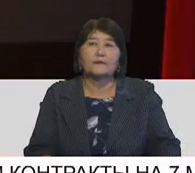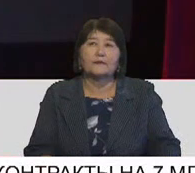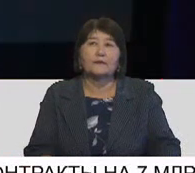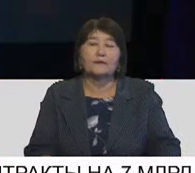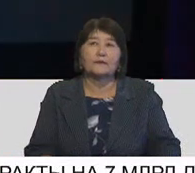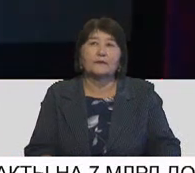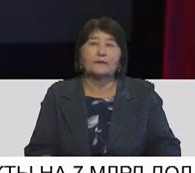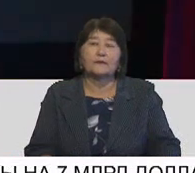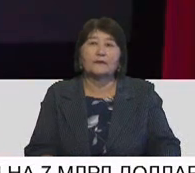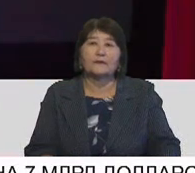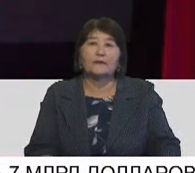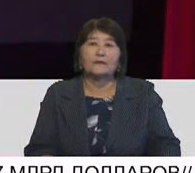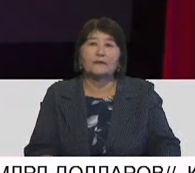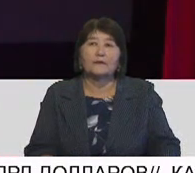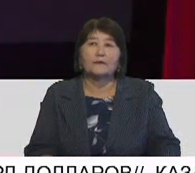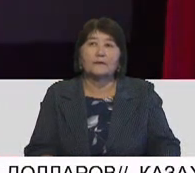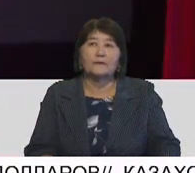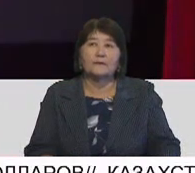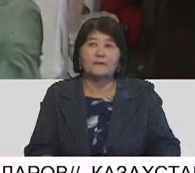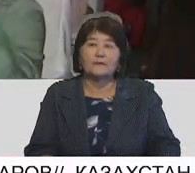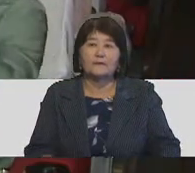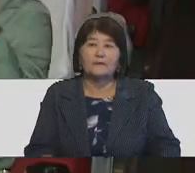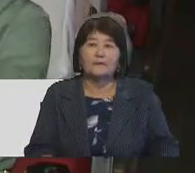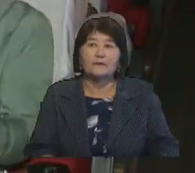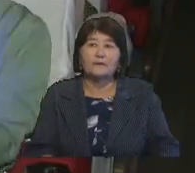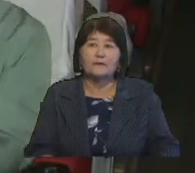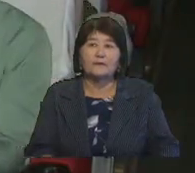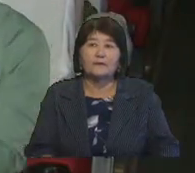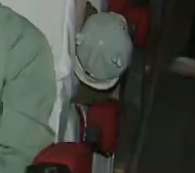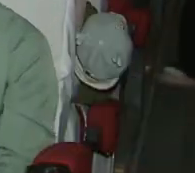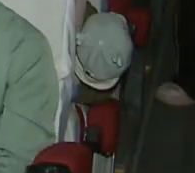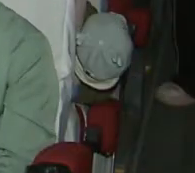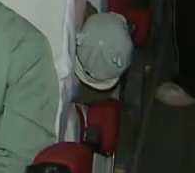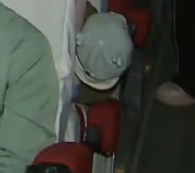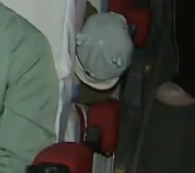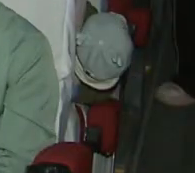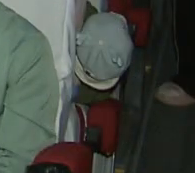Галымжан Жумназар, Гуляя Шекова, Санжар Мансур, Турихан Кожахметов, телеканал Кызылорда.